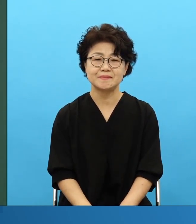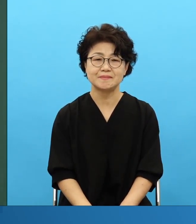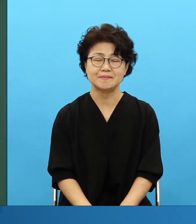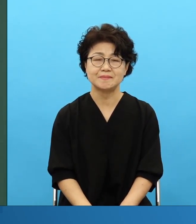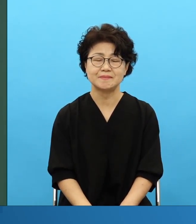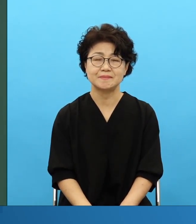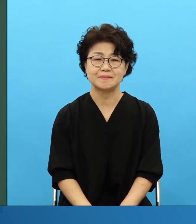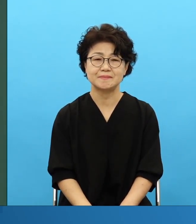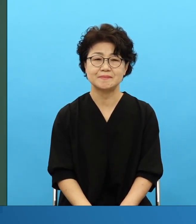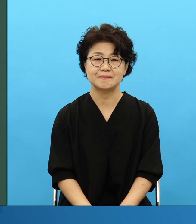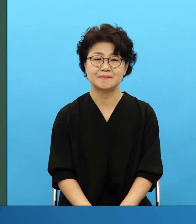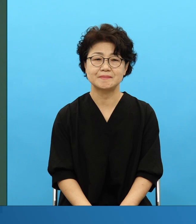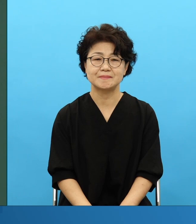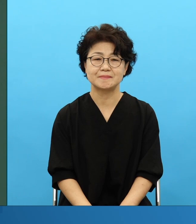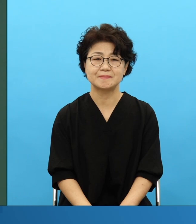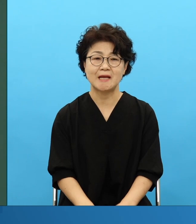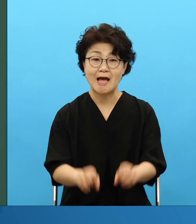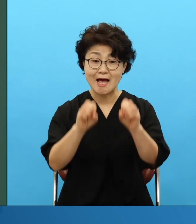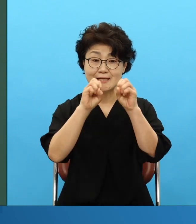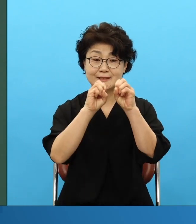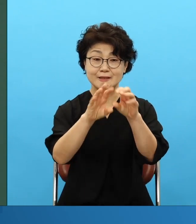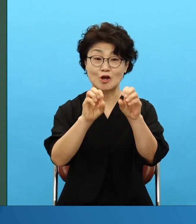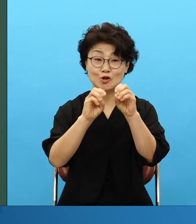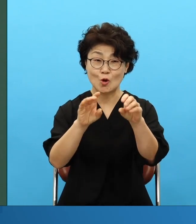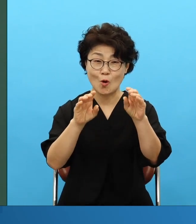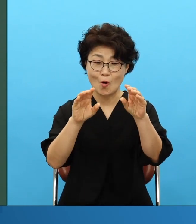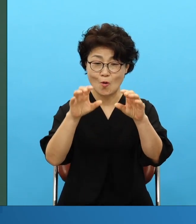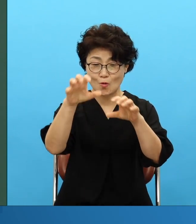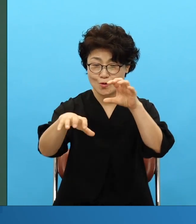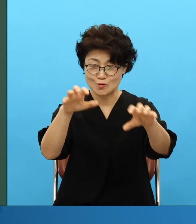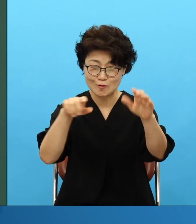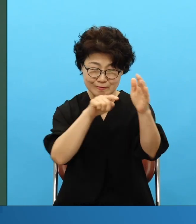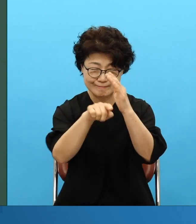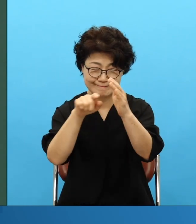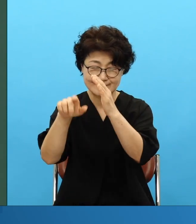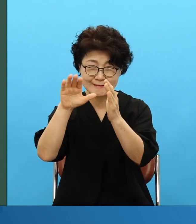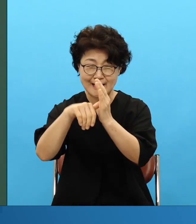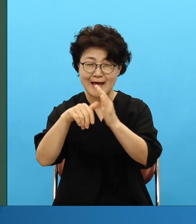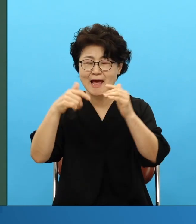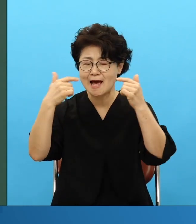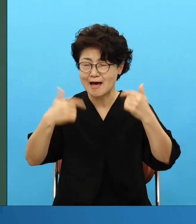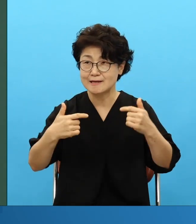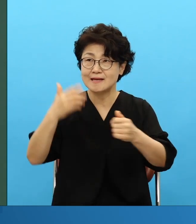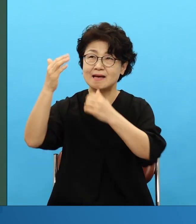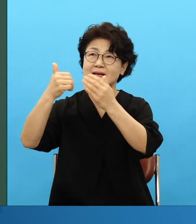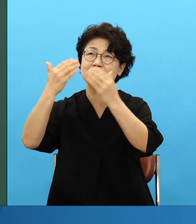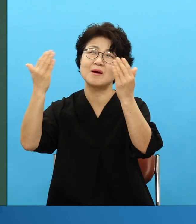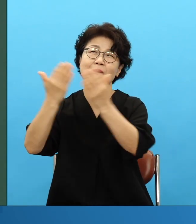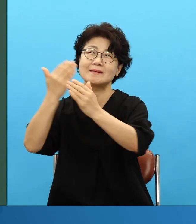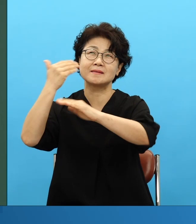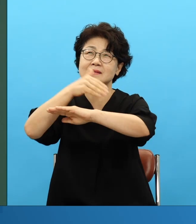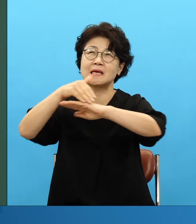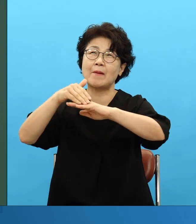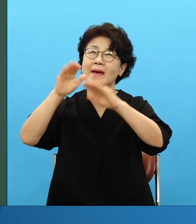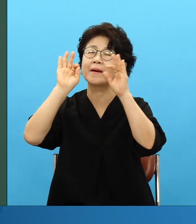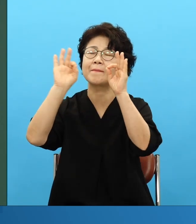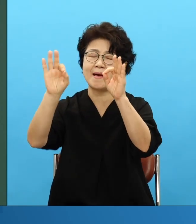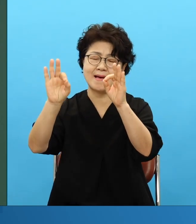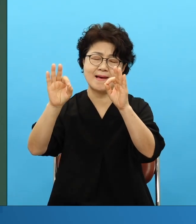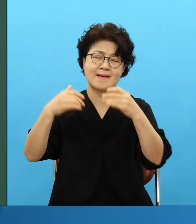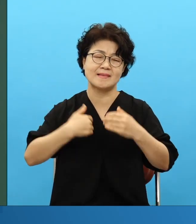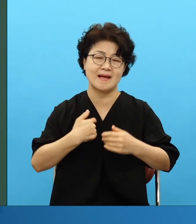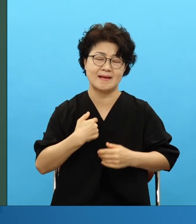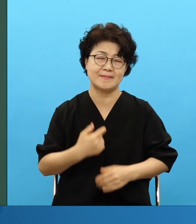때 반드시 이걸 봅니다. Simply said, when I go to the evangelism field, I absolutely look at this. 내가 지금 생각하고